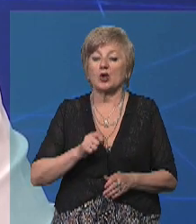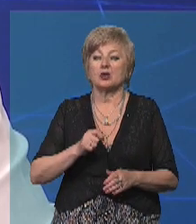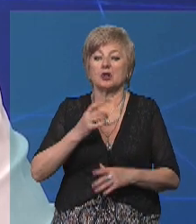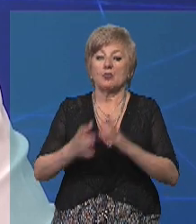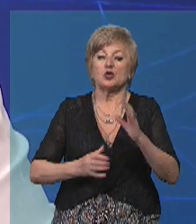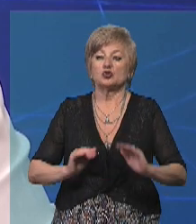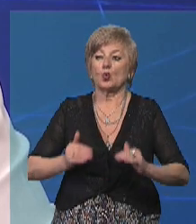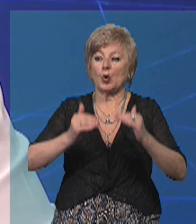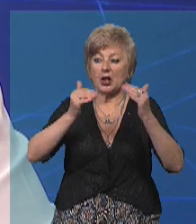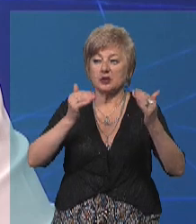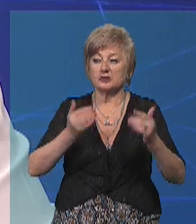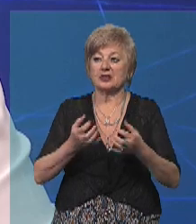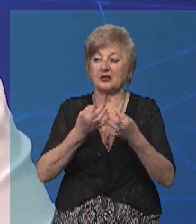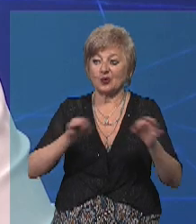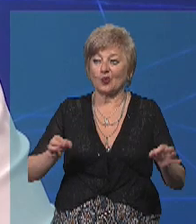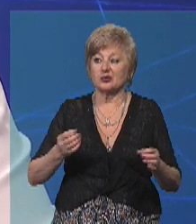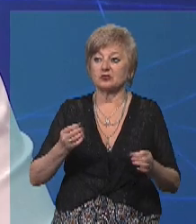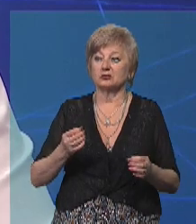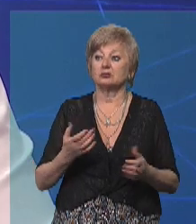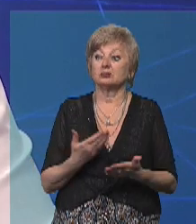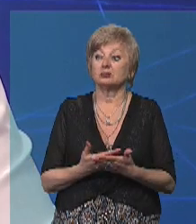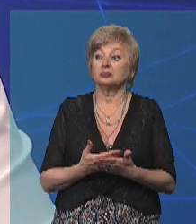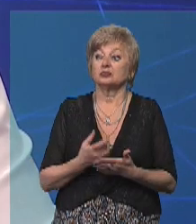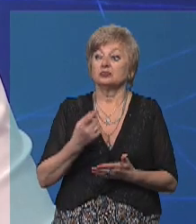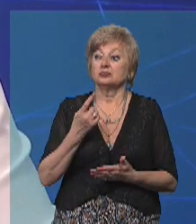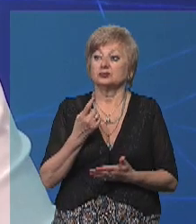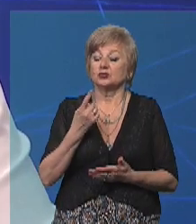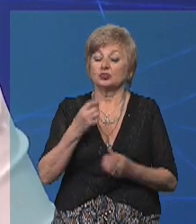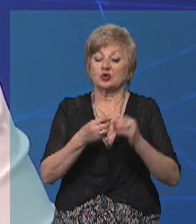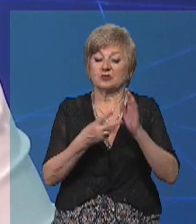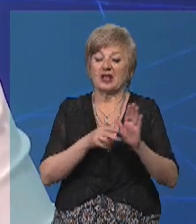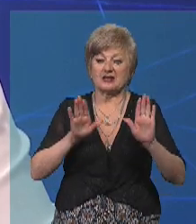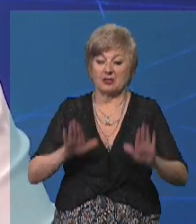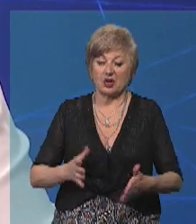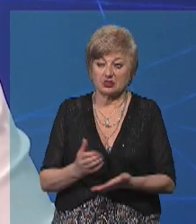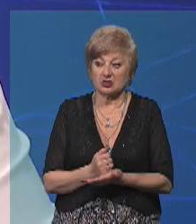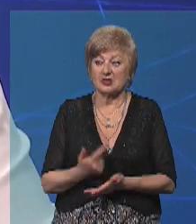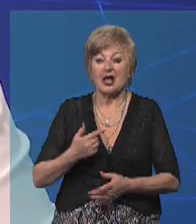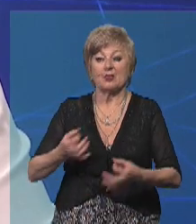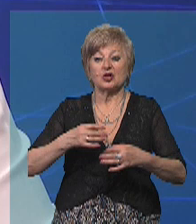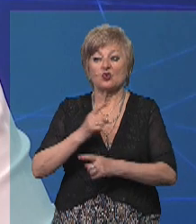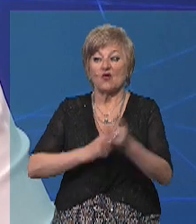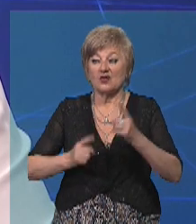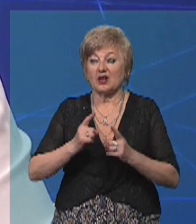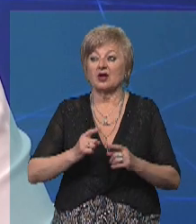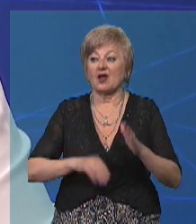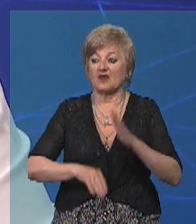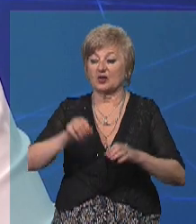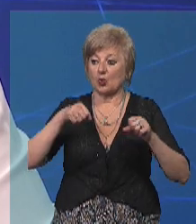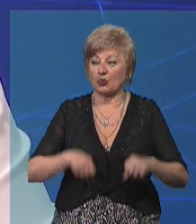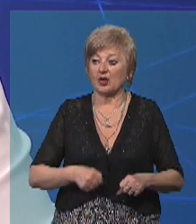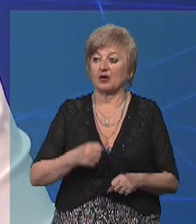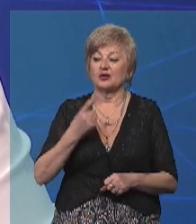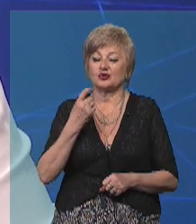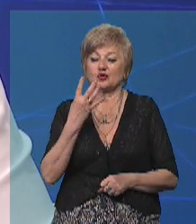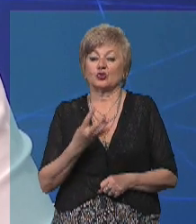рейтингу незалежності судової влади обвалилась до 117 місця. Нам розповідали про реформу верховенства права, до 104